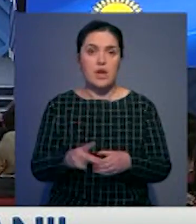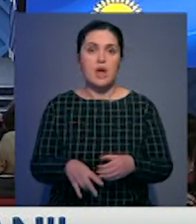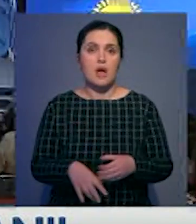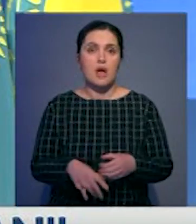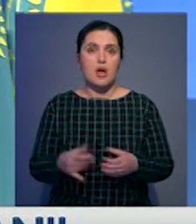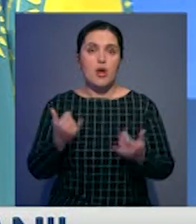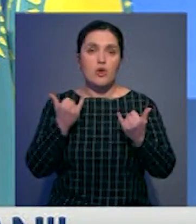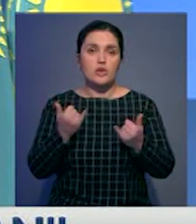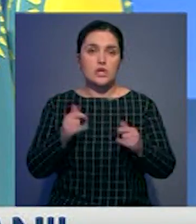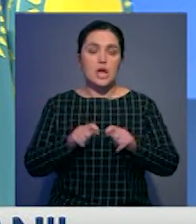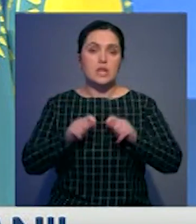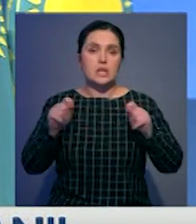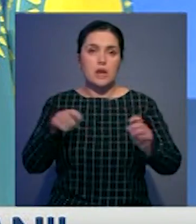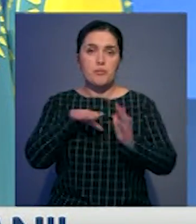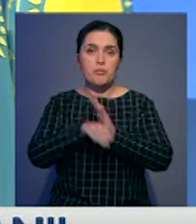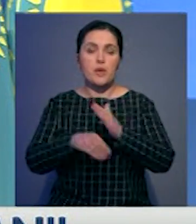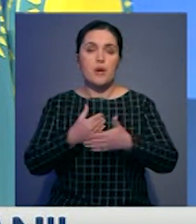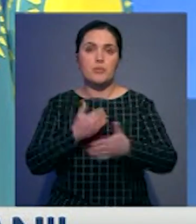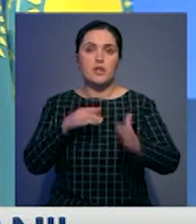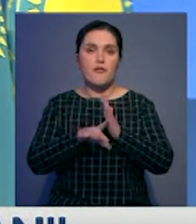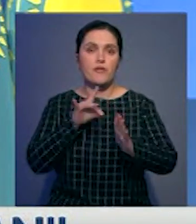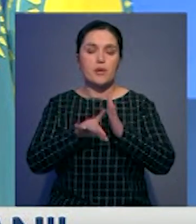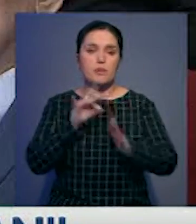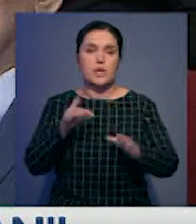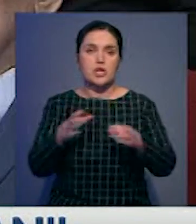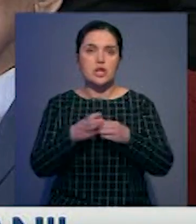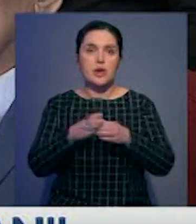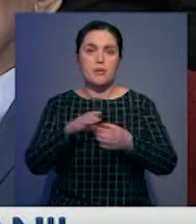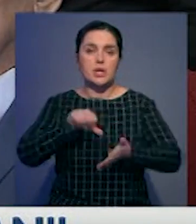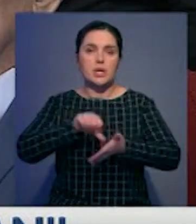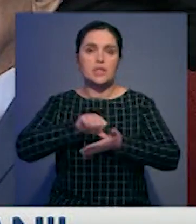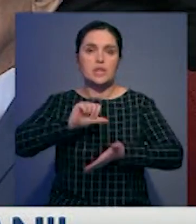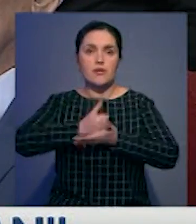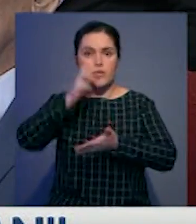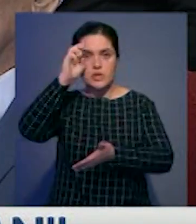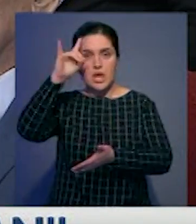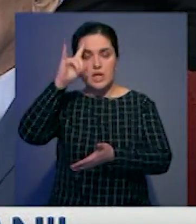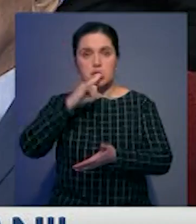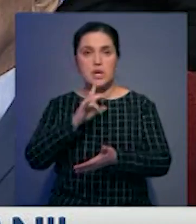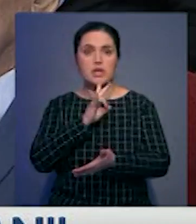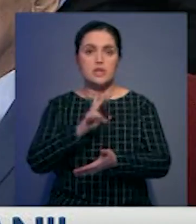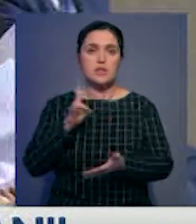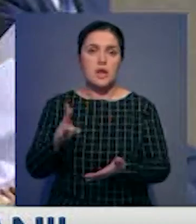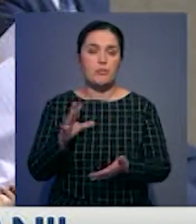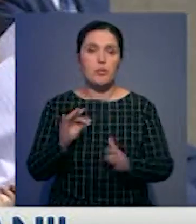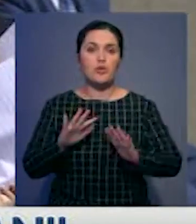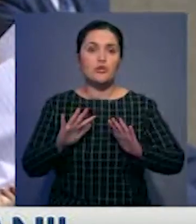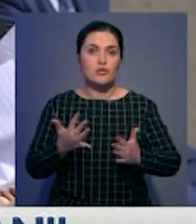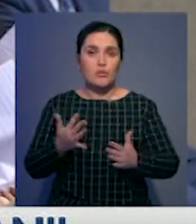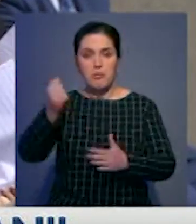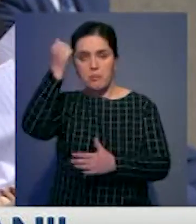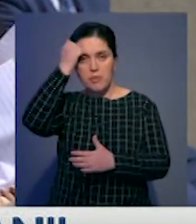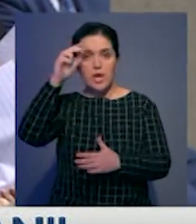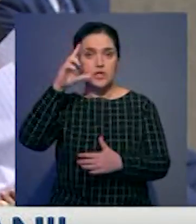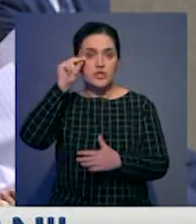ОТАН, которую, в свою очередь, создали на базе предвыборного штаба кандидата в президенты Республики Казахстан Нурсултана Назарбаева. По